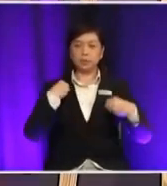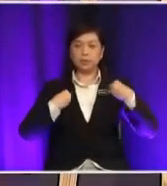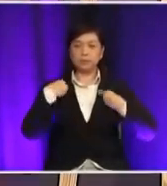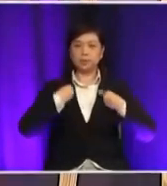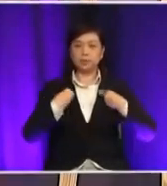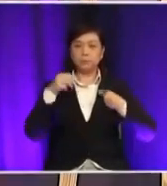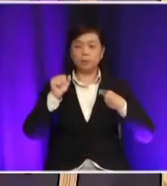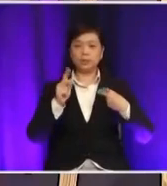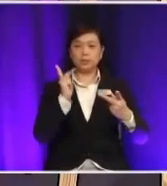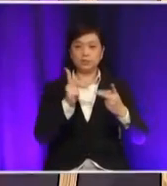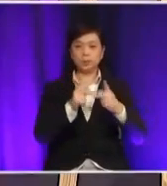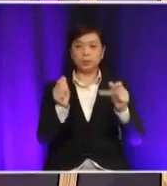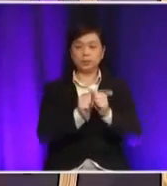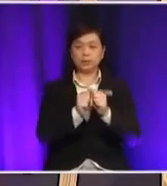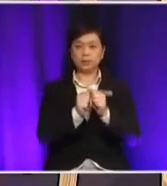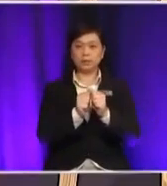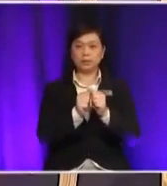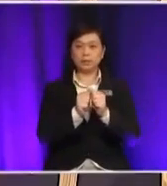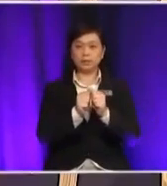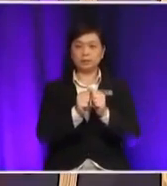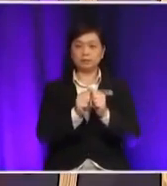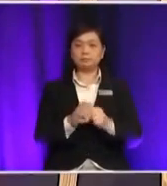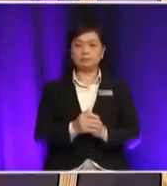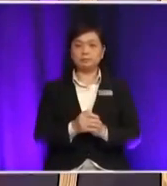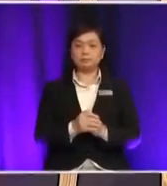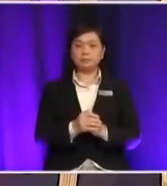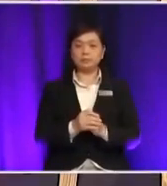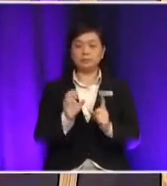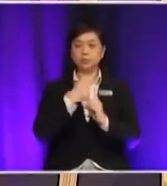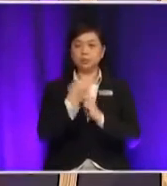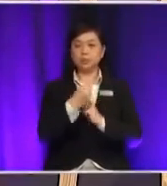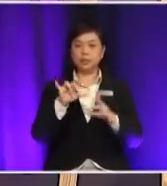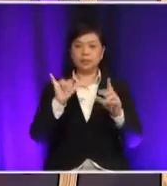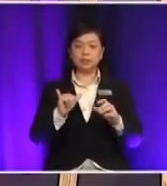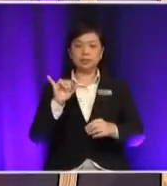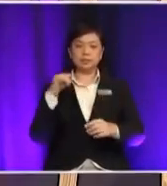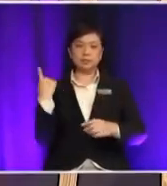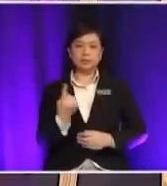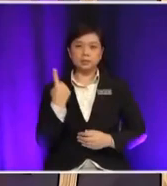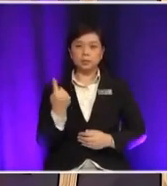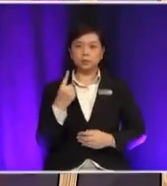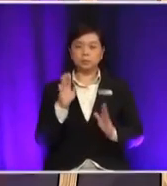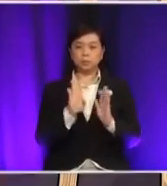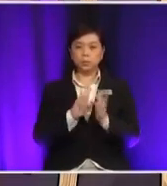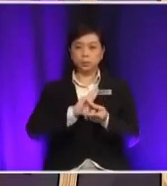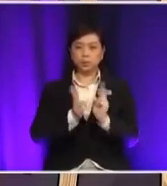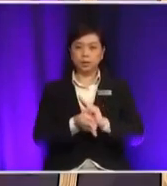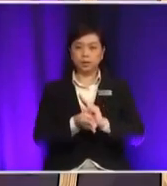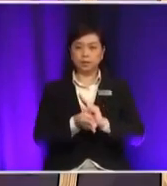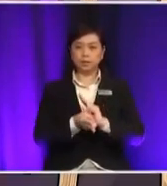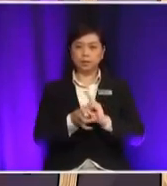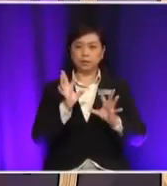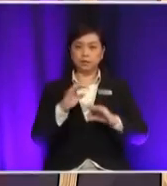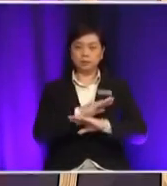mengadaptasikan kepada persekitaran mereka yang setiasa berubah kalau kita tidak berubah untuk menyesuaikan diri kepada